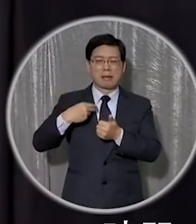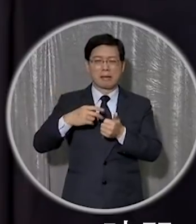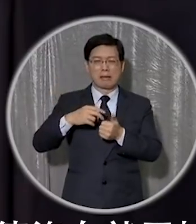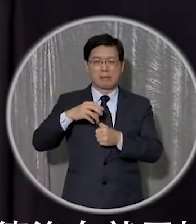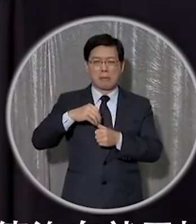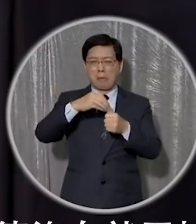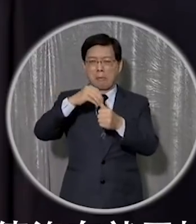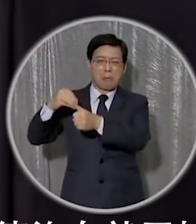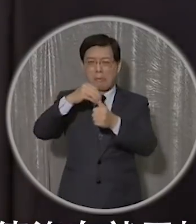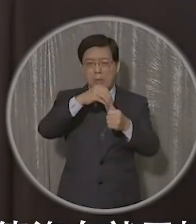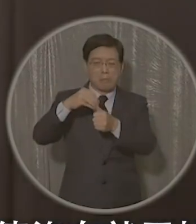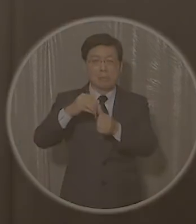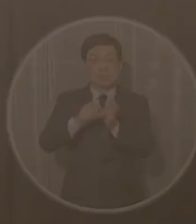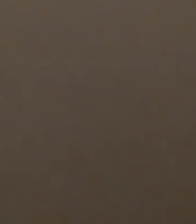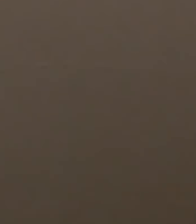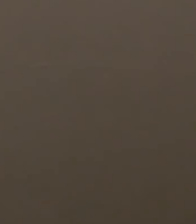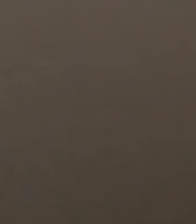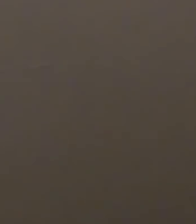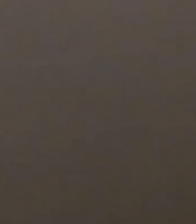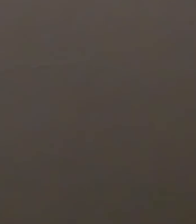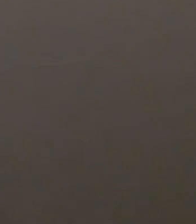到，架子没有就丢掉了。